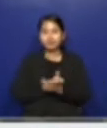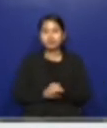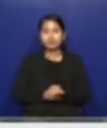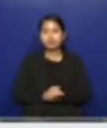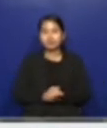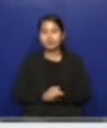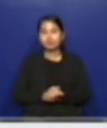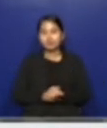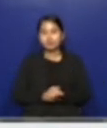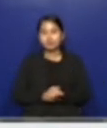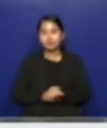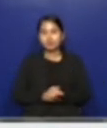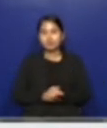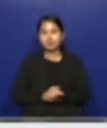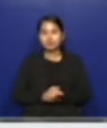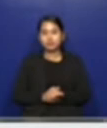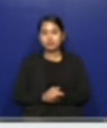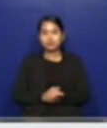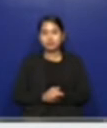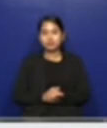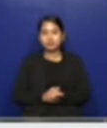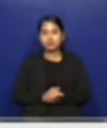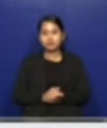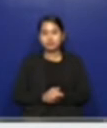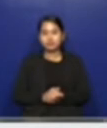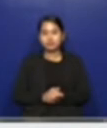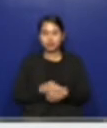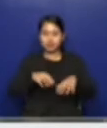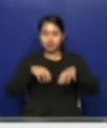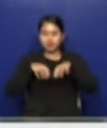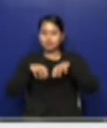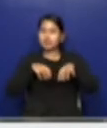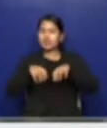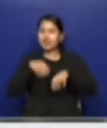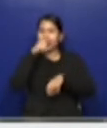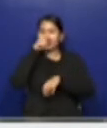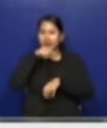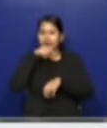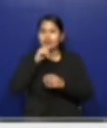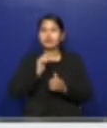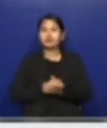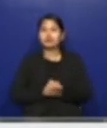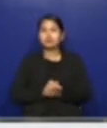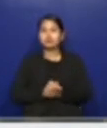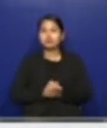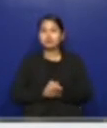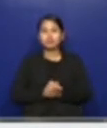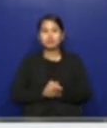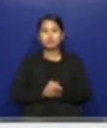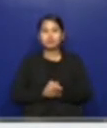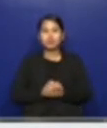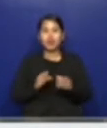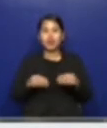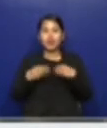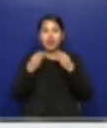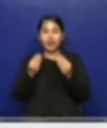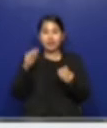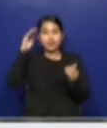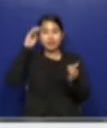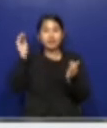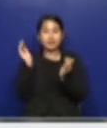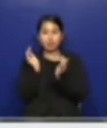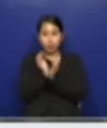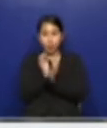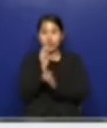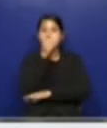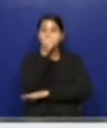ท่านประธานครับไอ้บริหารราชการแผ่นดินนี่โดยให้สำนักงานตำรวจแห่งชาติ